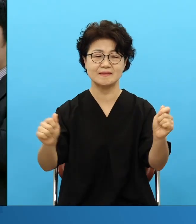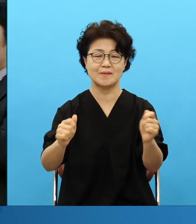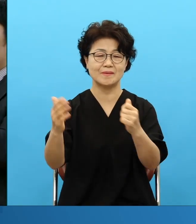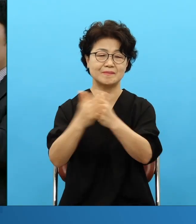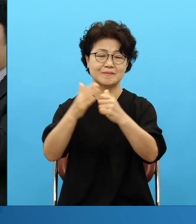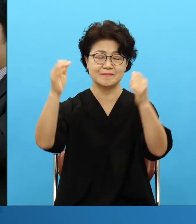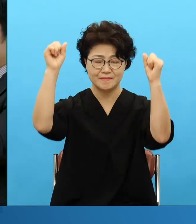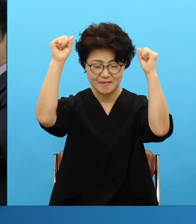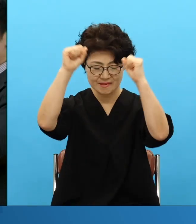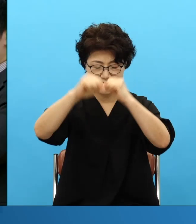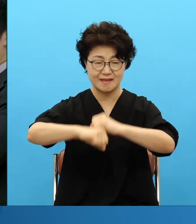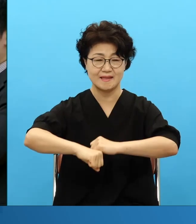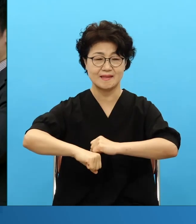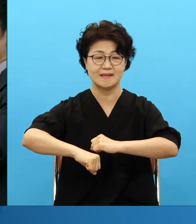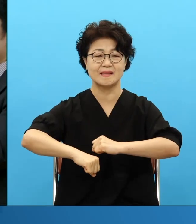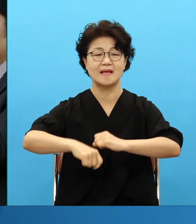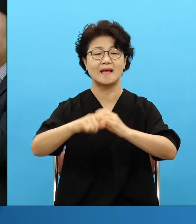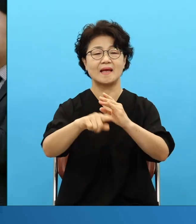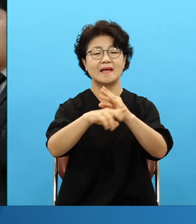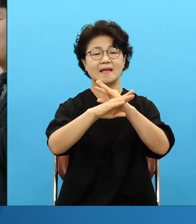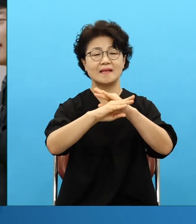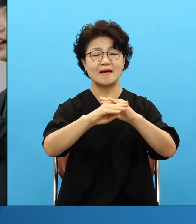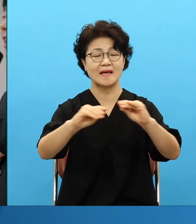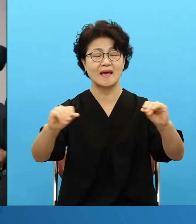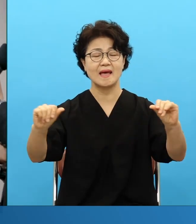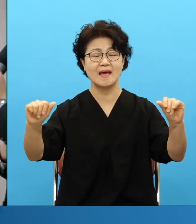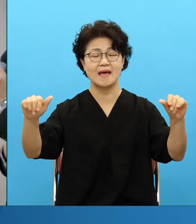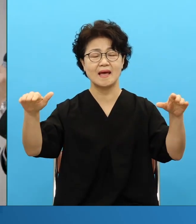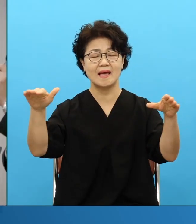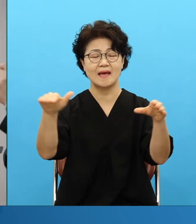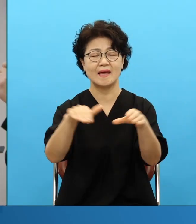우상으로 무너진 이 땅의